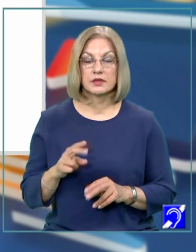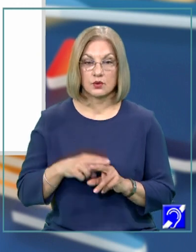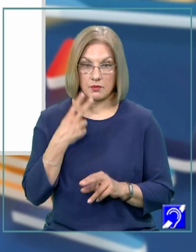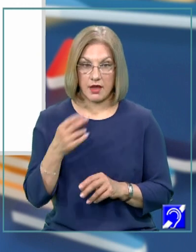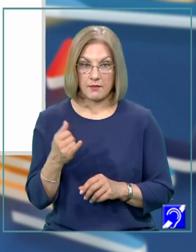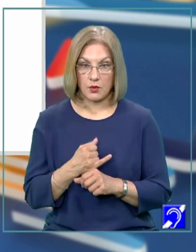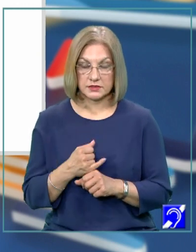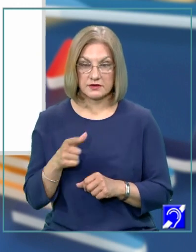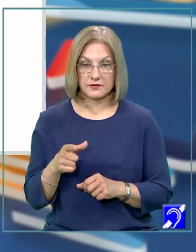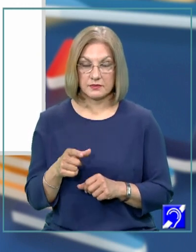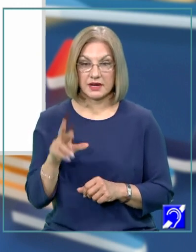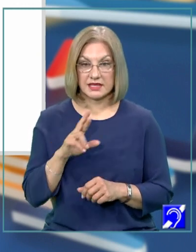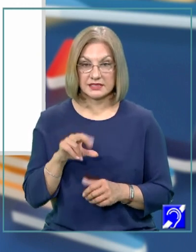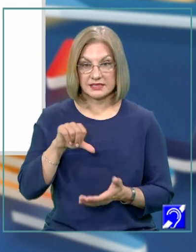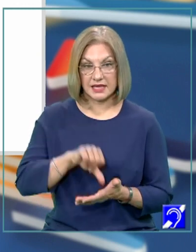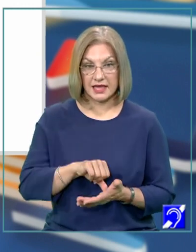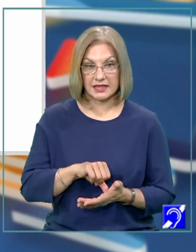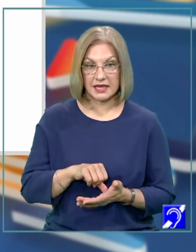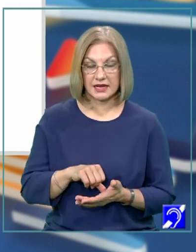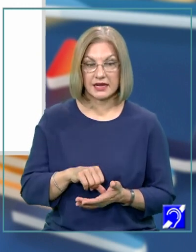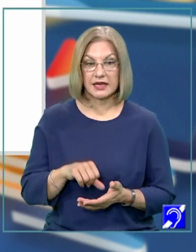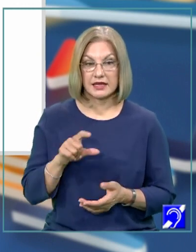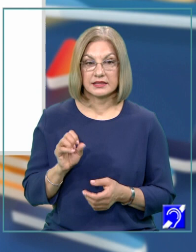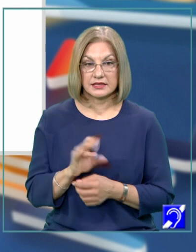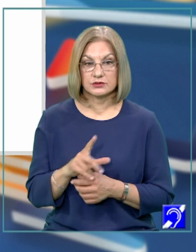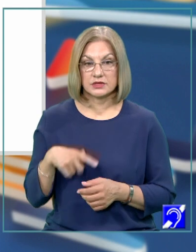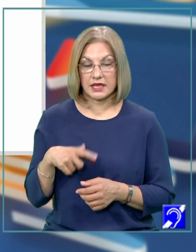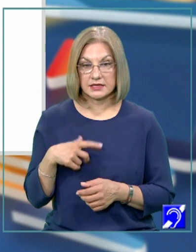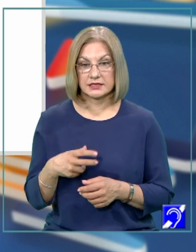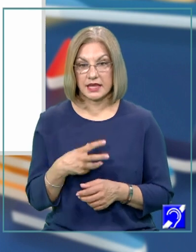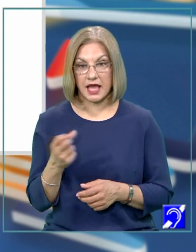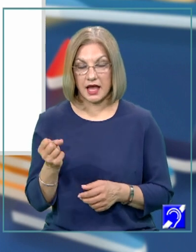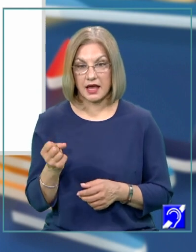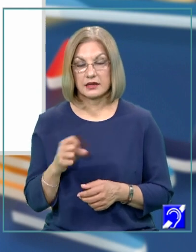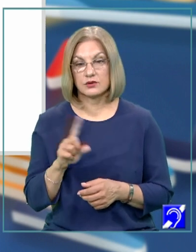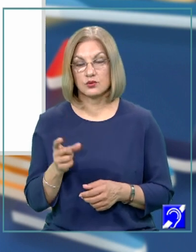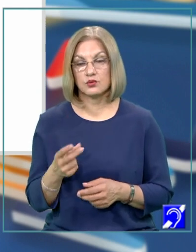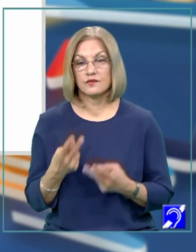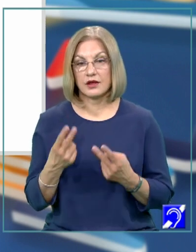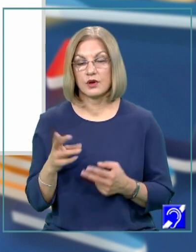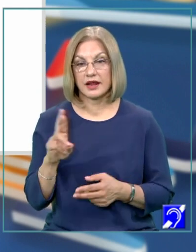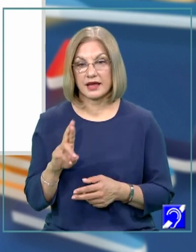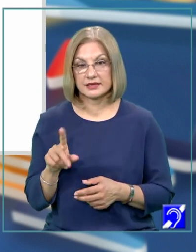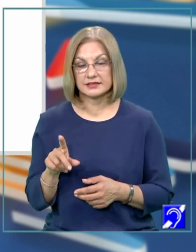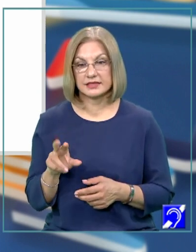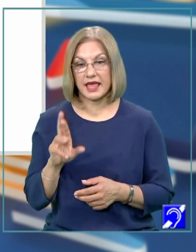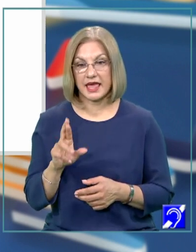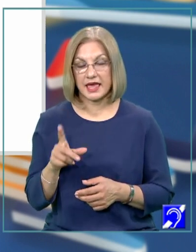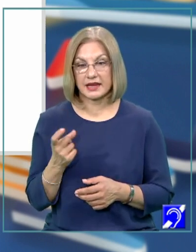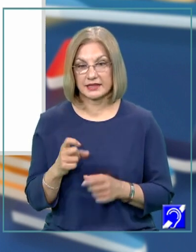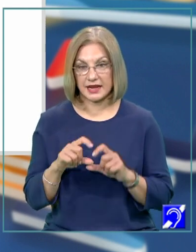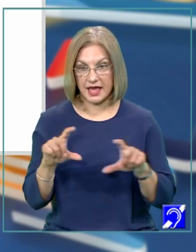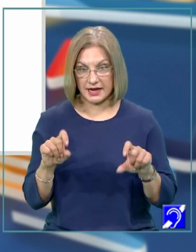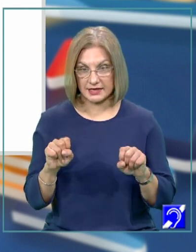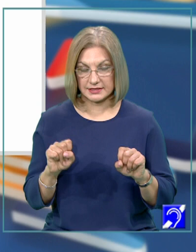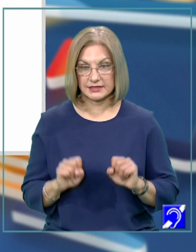care rezistența internă a sursei este egală cu valoarea rezistenței r a rezistorului